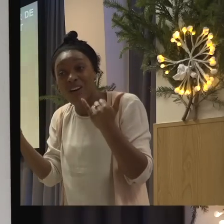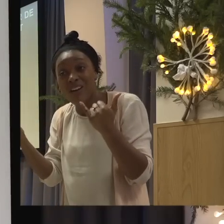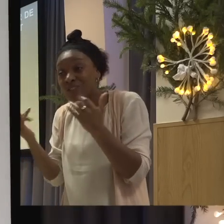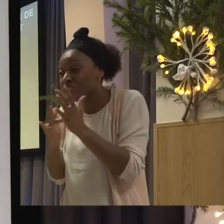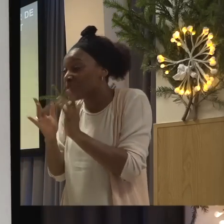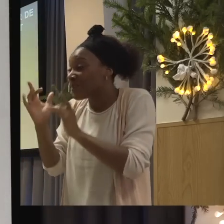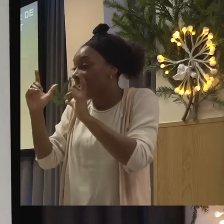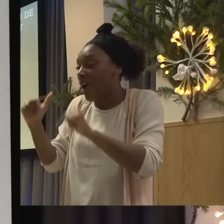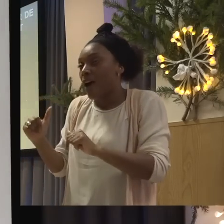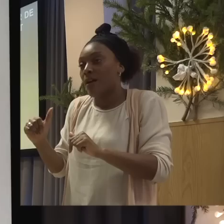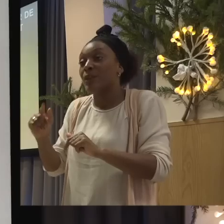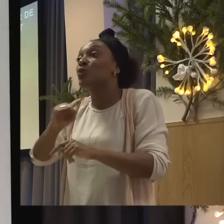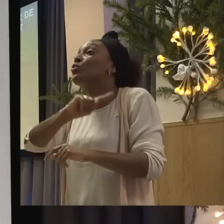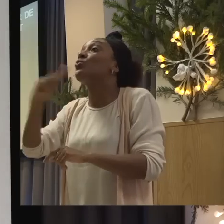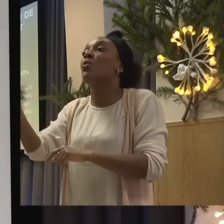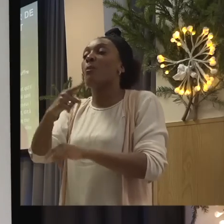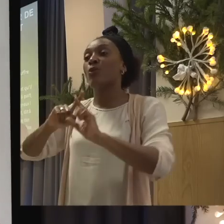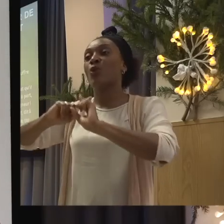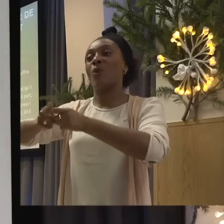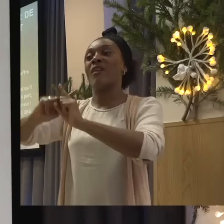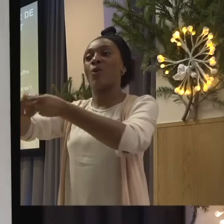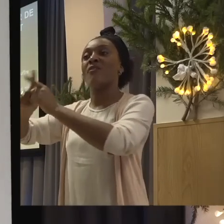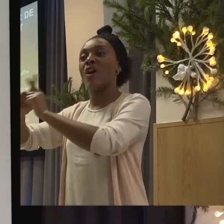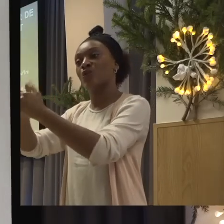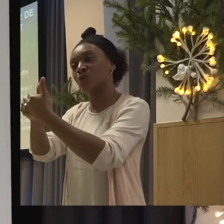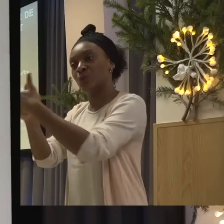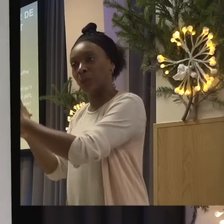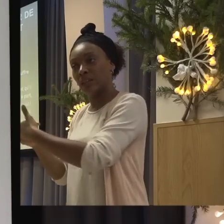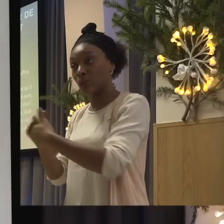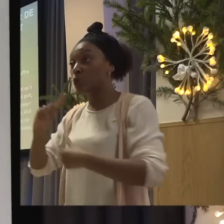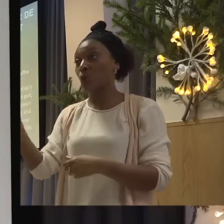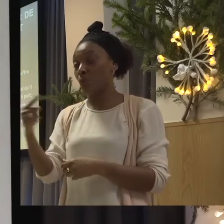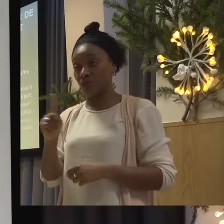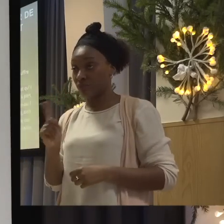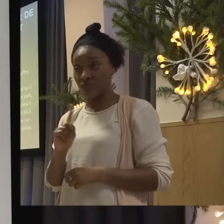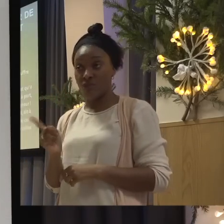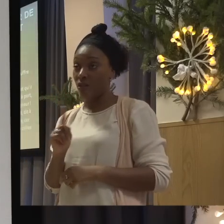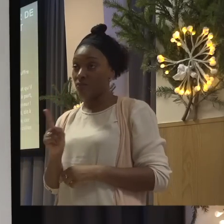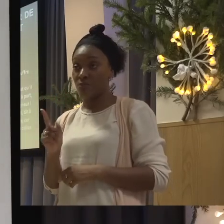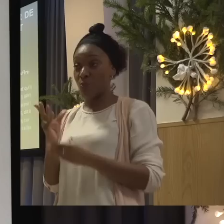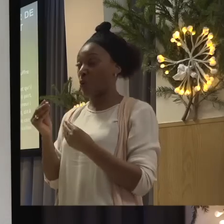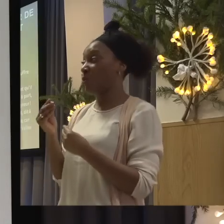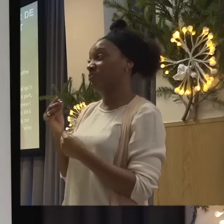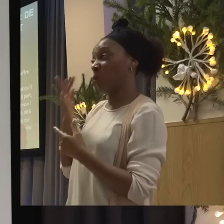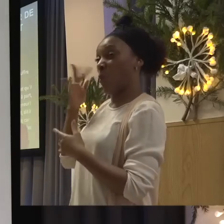Il suivait les apôtres, ils étaient avec lui, mais personne n'avait pas compris grand-chose